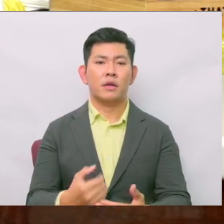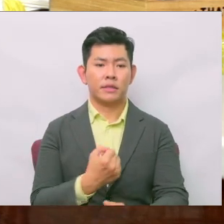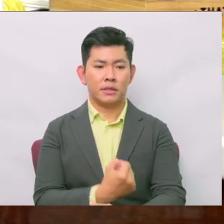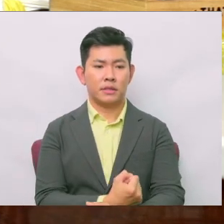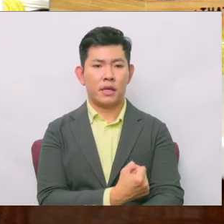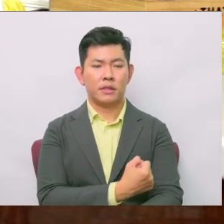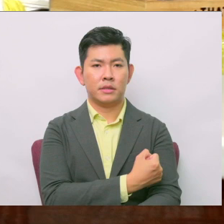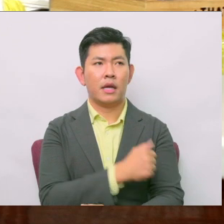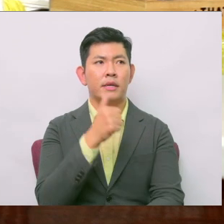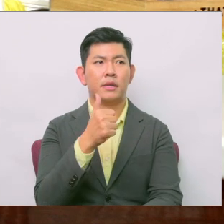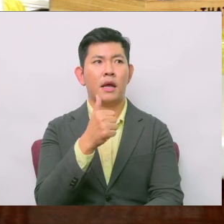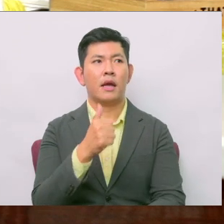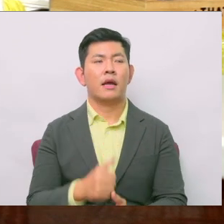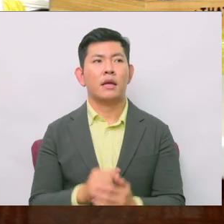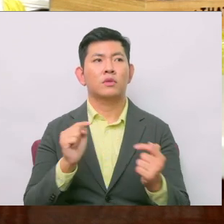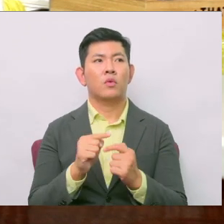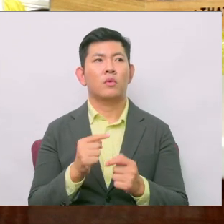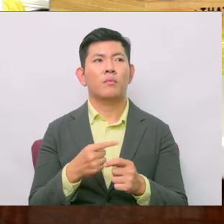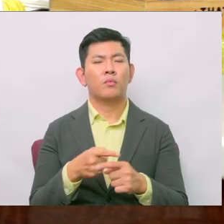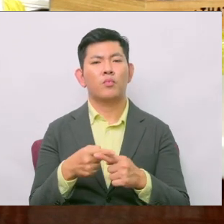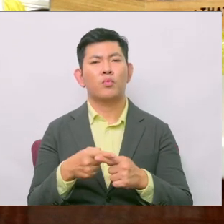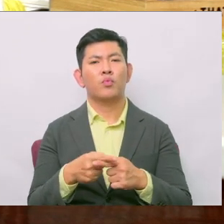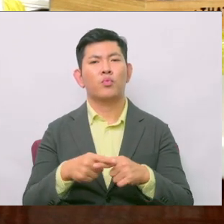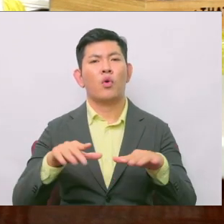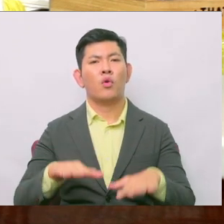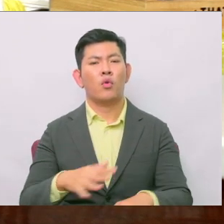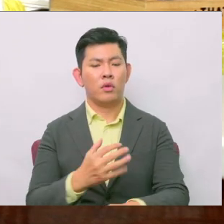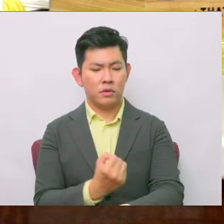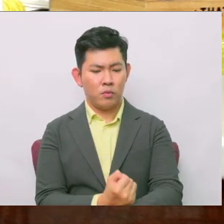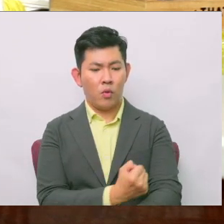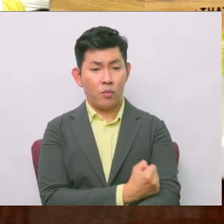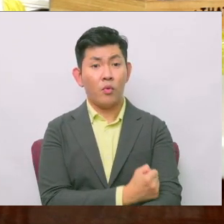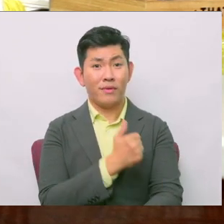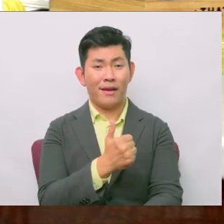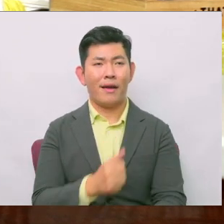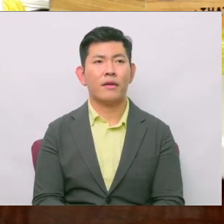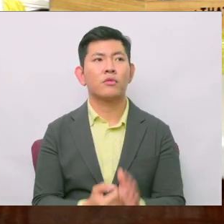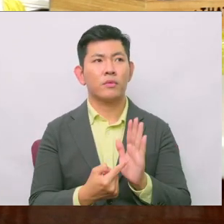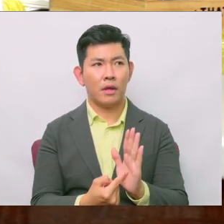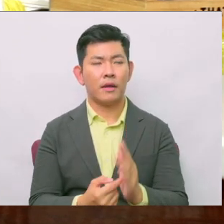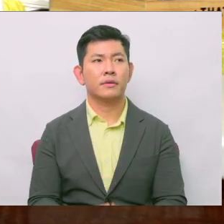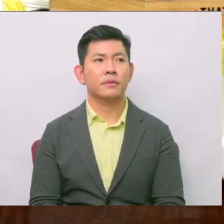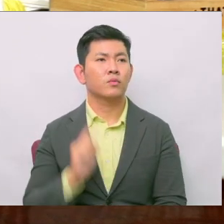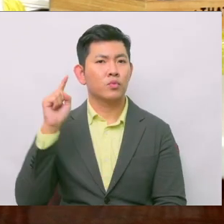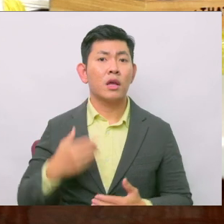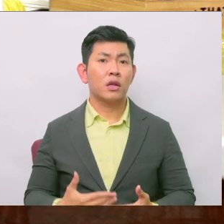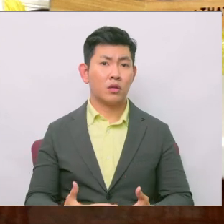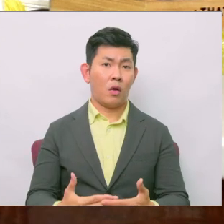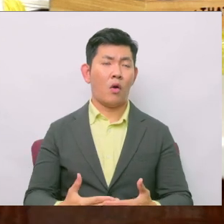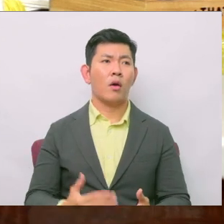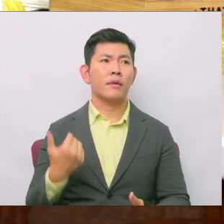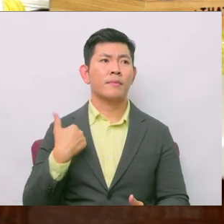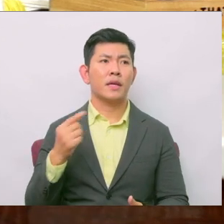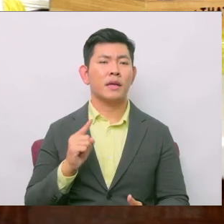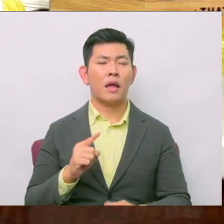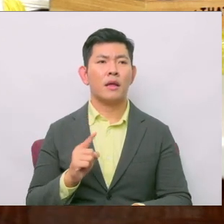าเป็นอาการแก้ปวดแก้บวมเฉพาะส่วนนะคะป้าปุ้ยอย่างเช่นหญิงมีครรภ์มีในเรื่องของอาการบวม